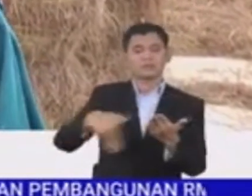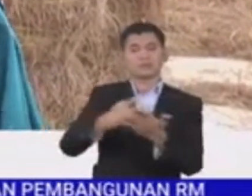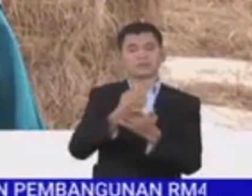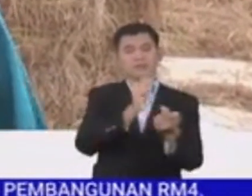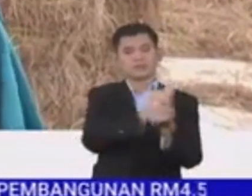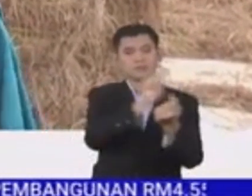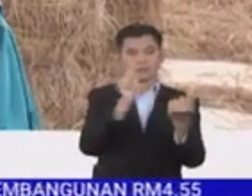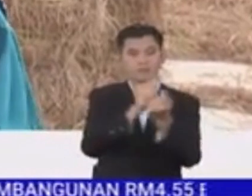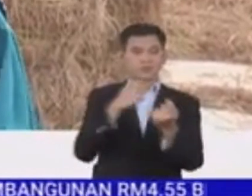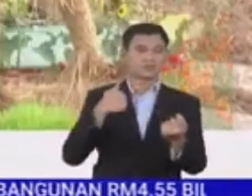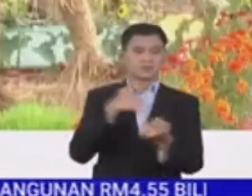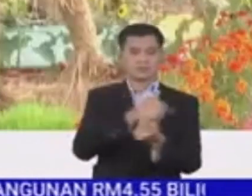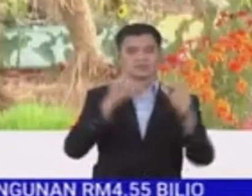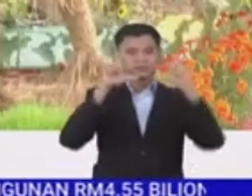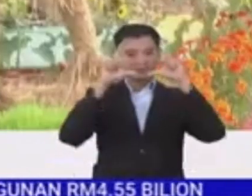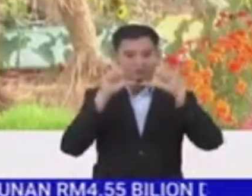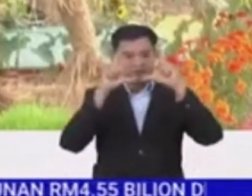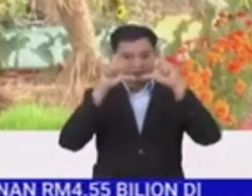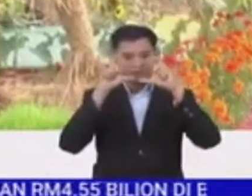kita ambil sesi fotografi dan